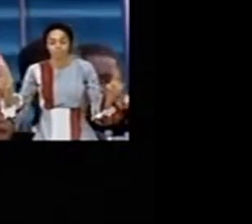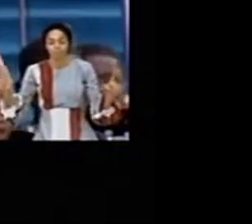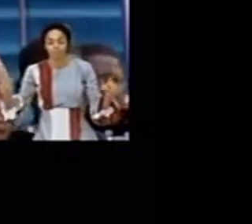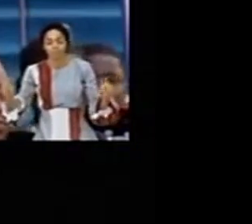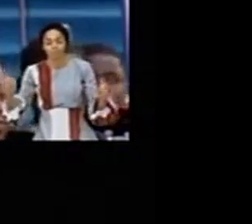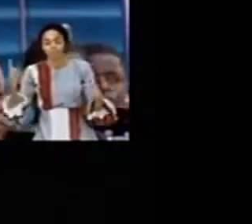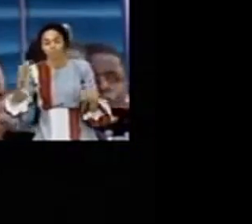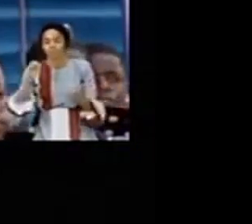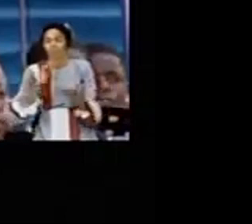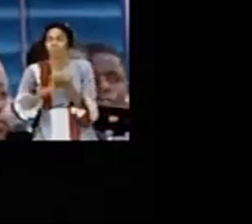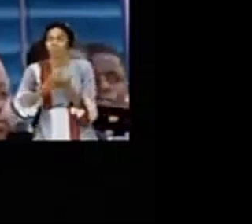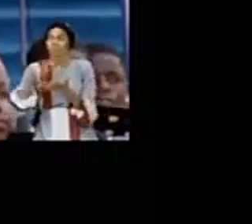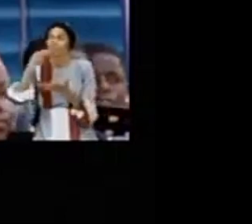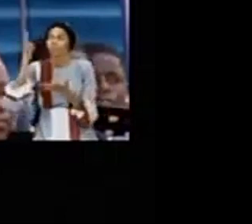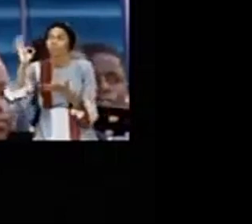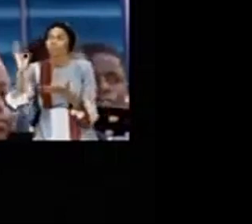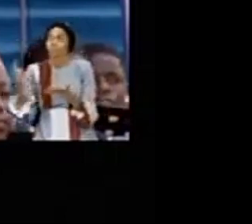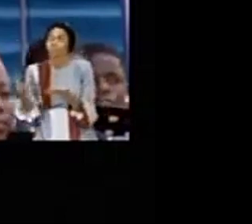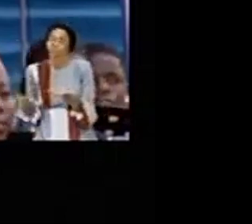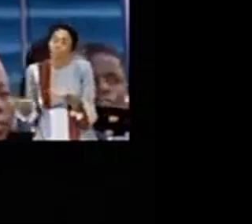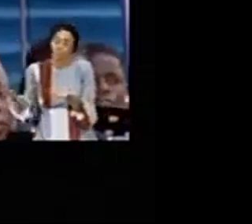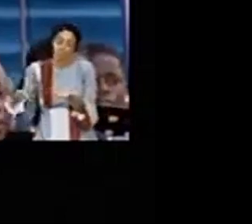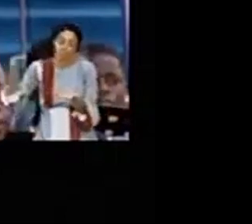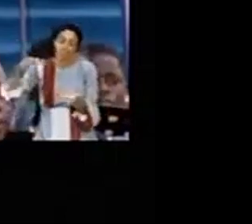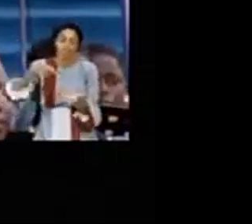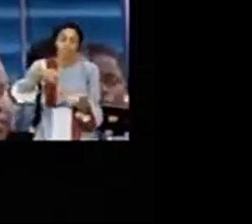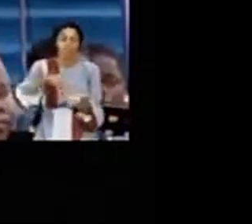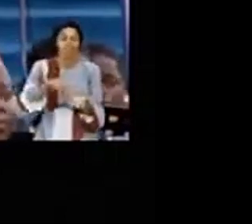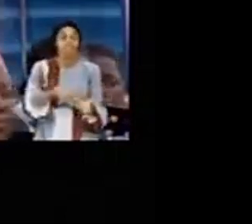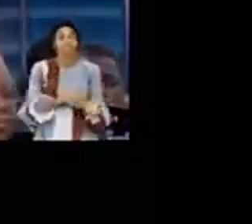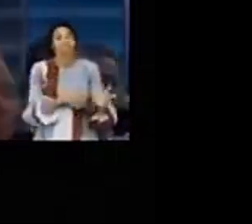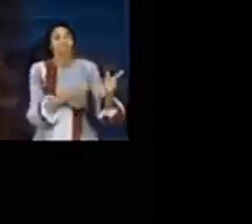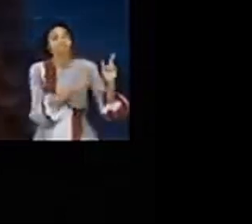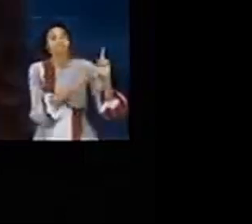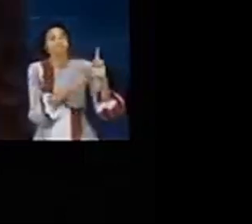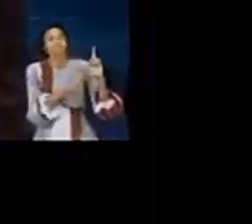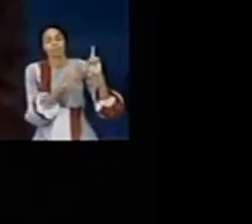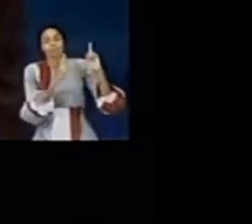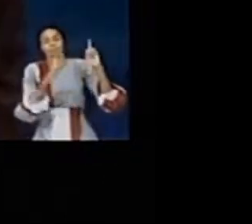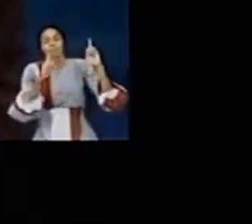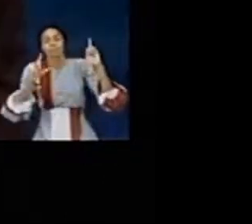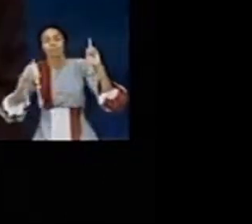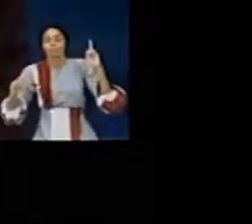claires de glory of the Rising